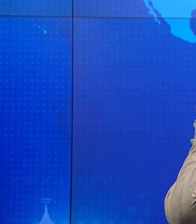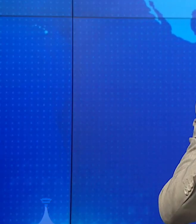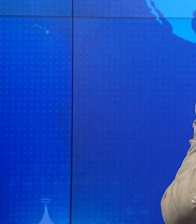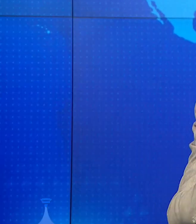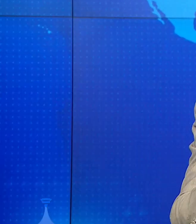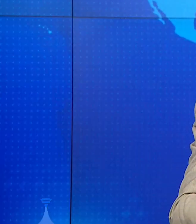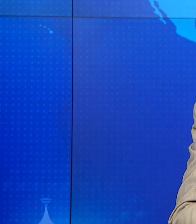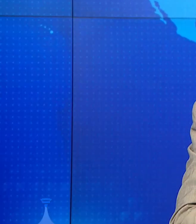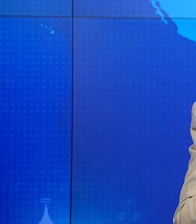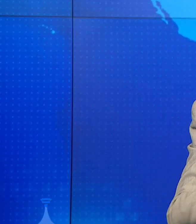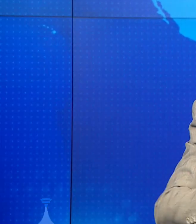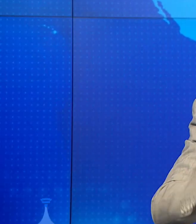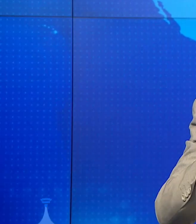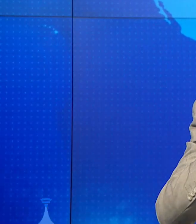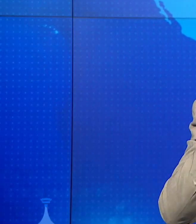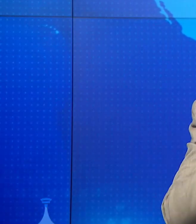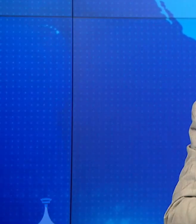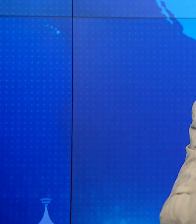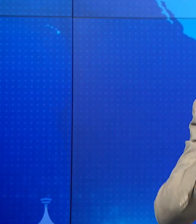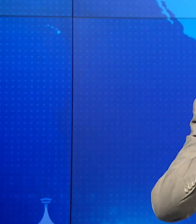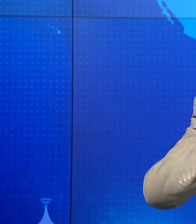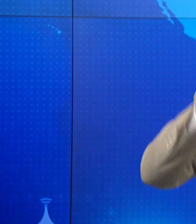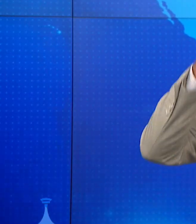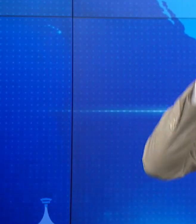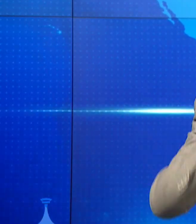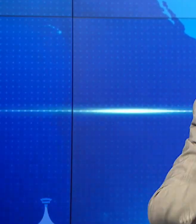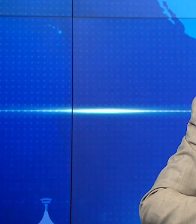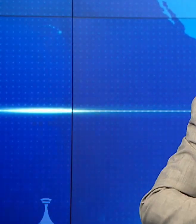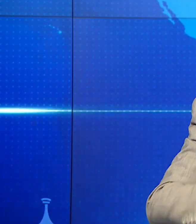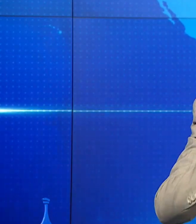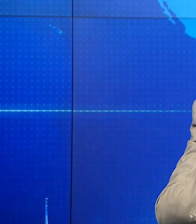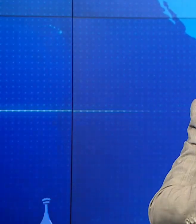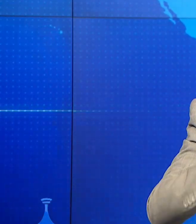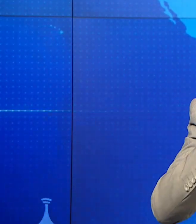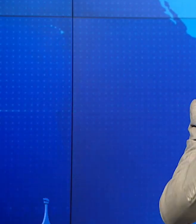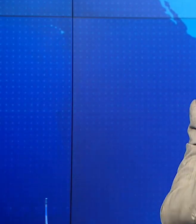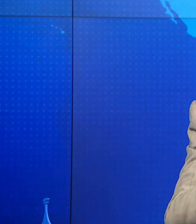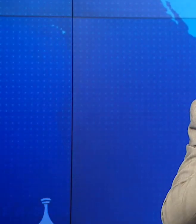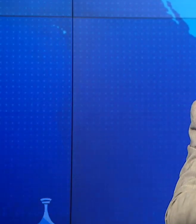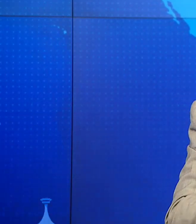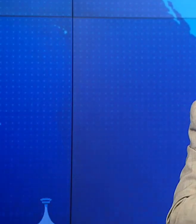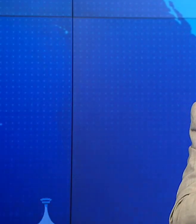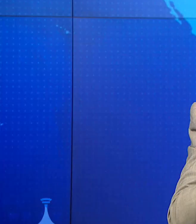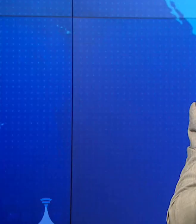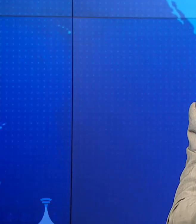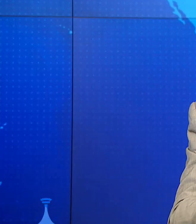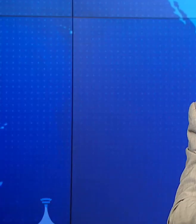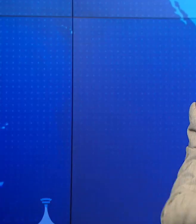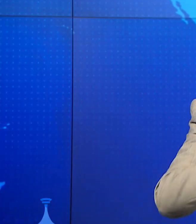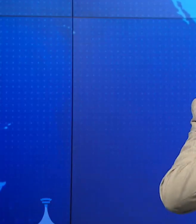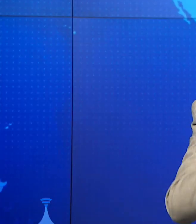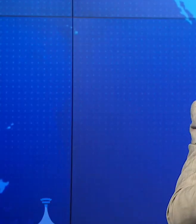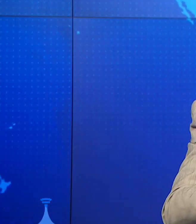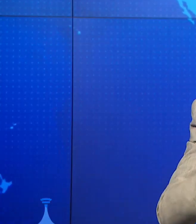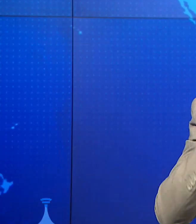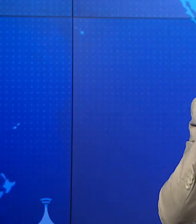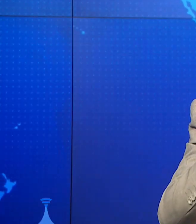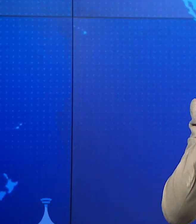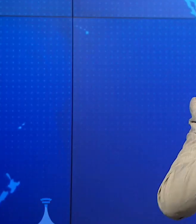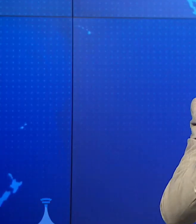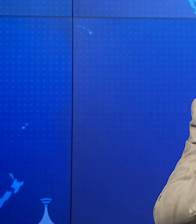በኢትዮጵያ በመስኖ ስንዴ ልማት የተገኘው ውጤት የመደመር መንግስት ለግብርናው የሰጠው ትኩረት ማሳያ ነው።